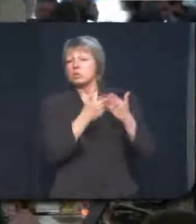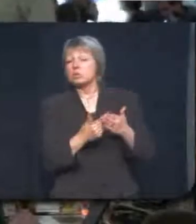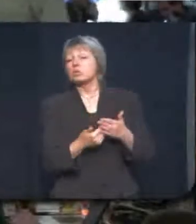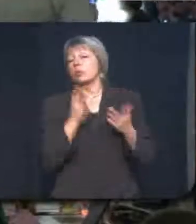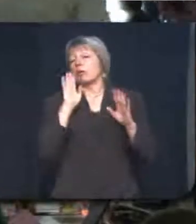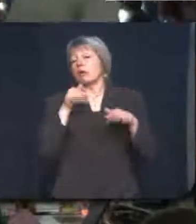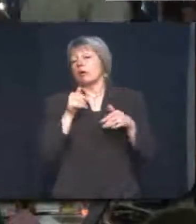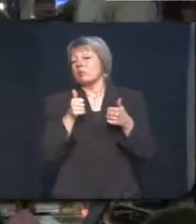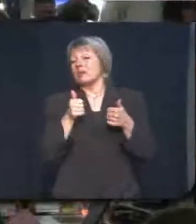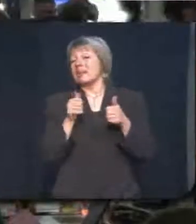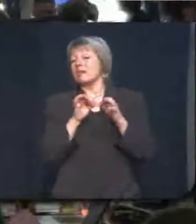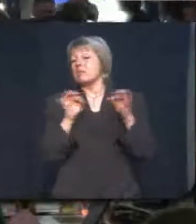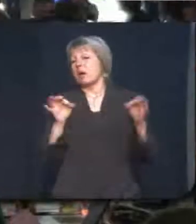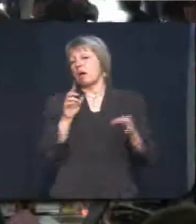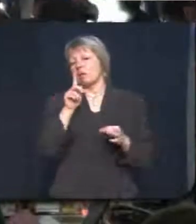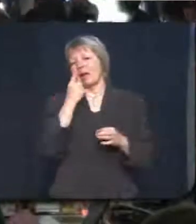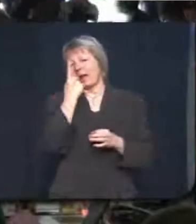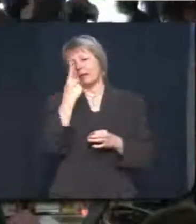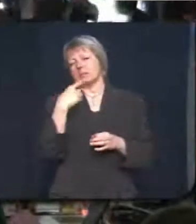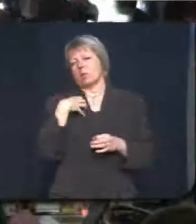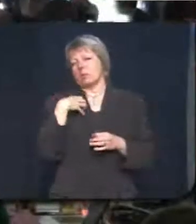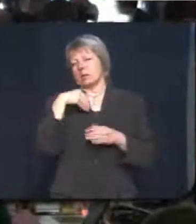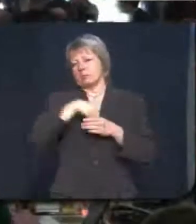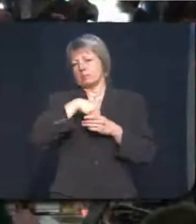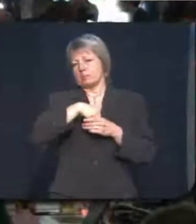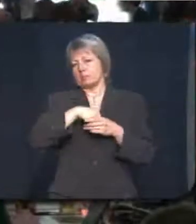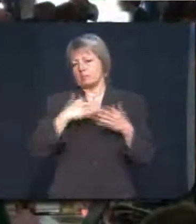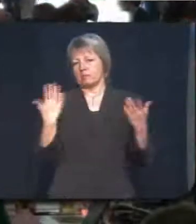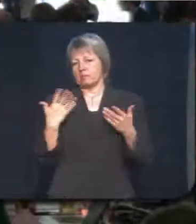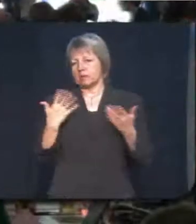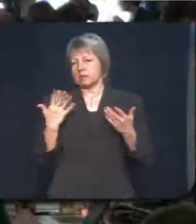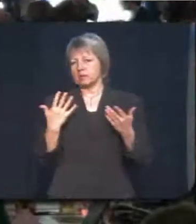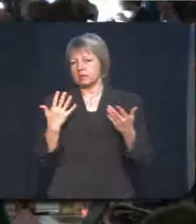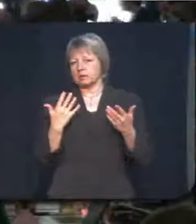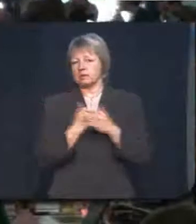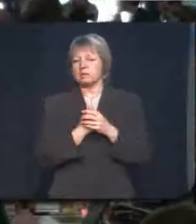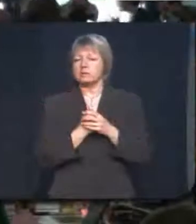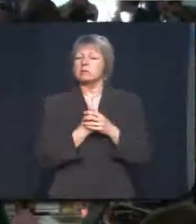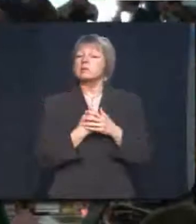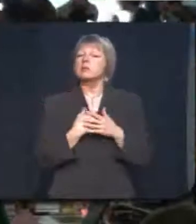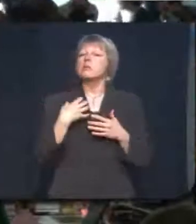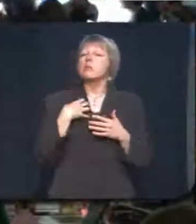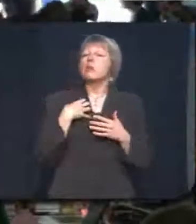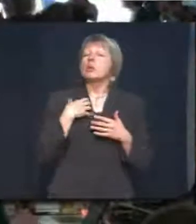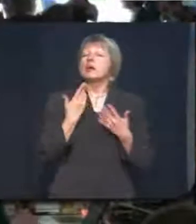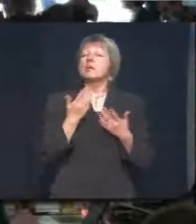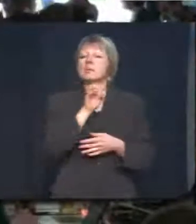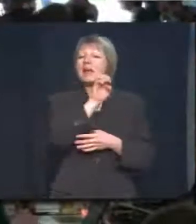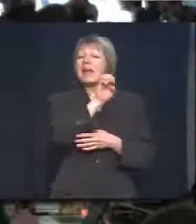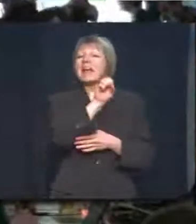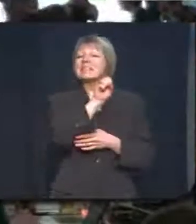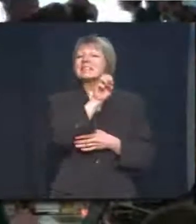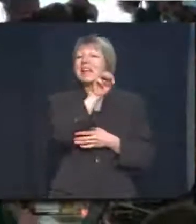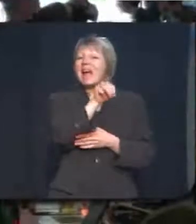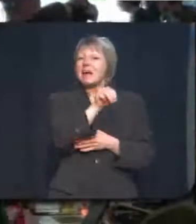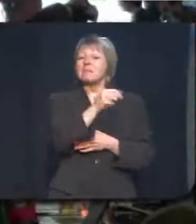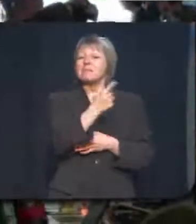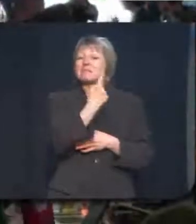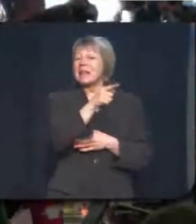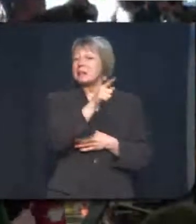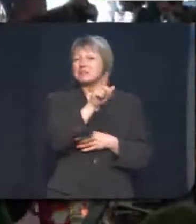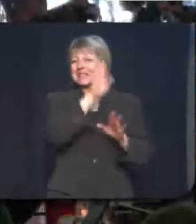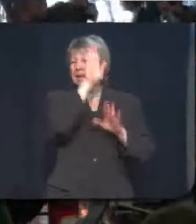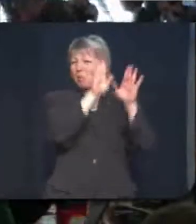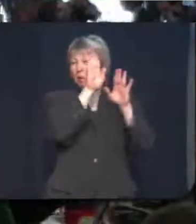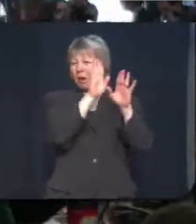einzigen und erheblichen Geburtsfehler der Geburtsfehler bestimmt sich daraus dass der ESN selber undemokratisch in höchsten